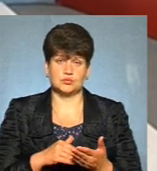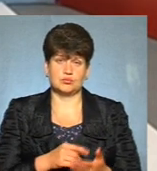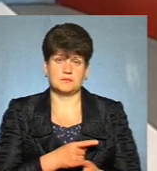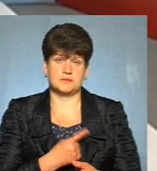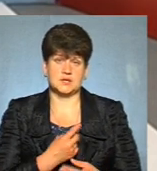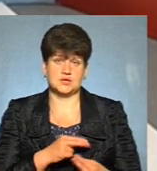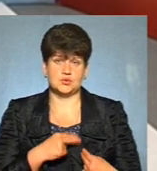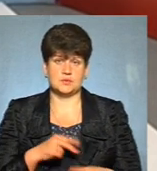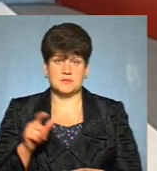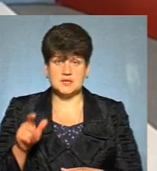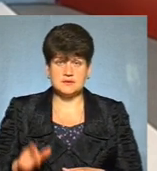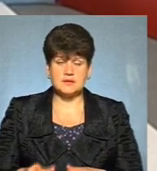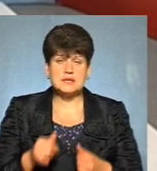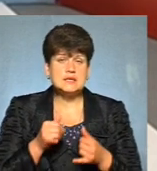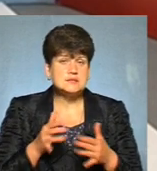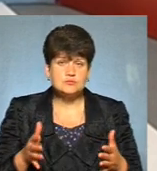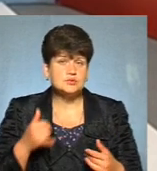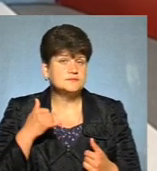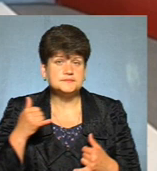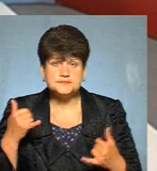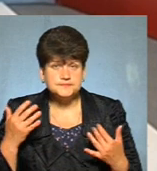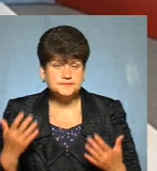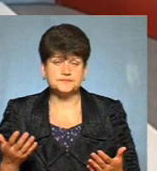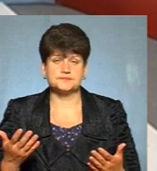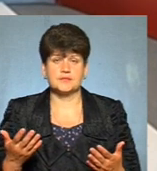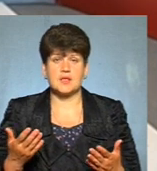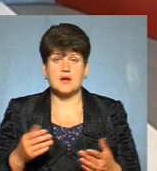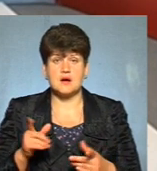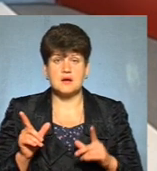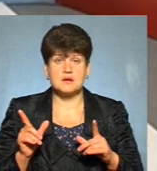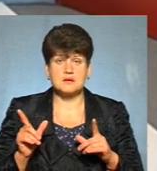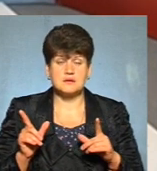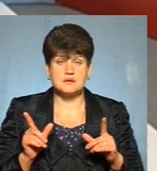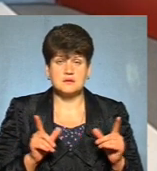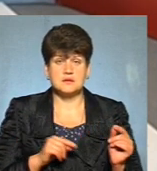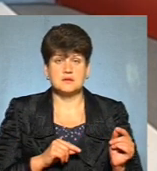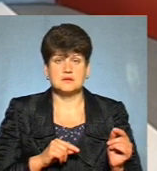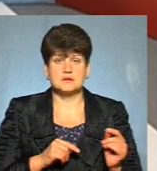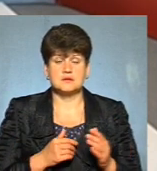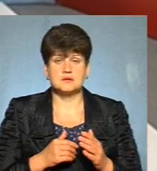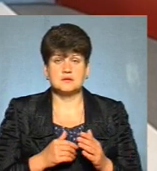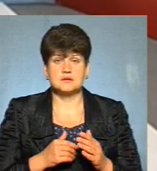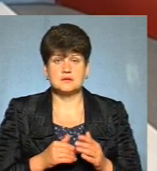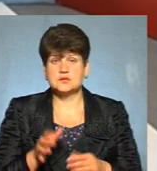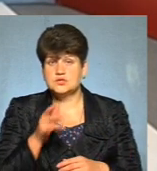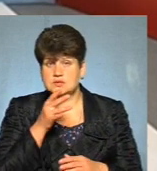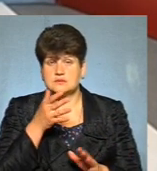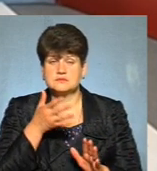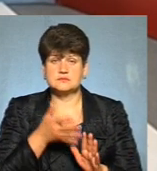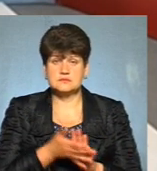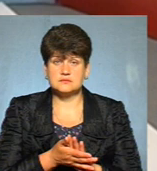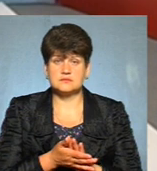медичного працівника, не зможуть куди звернутися, а їхати, скажімо, і гаяти час на те,